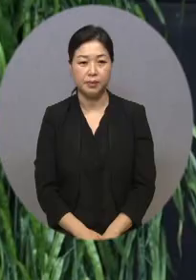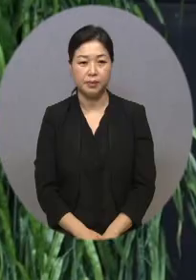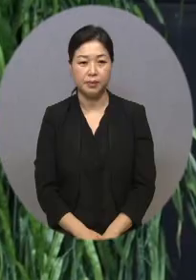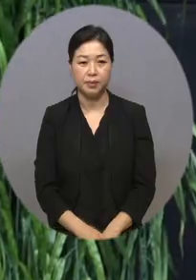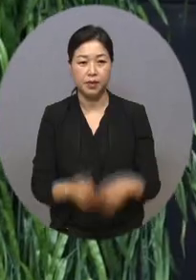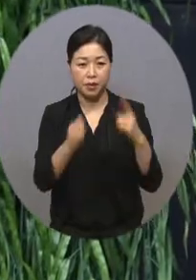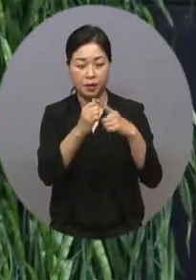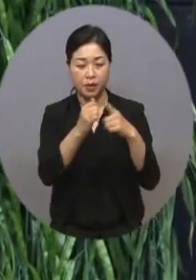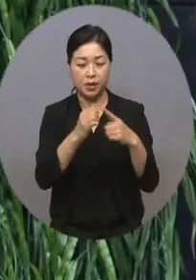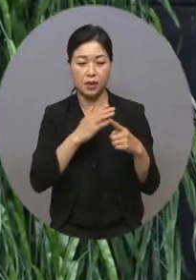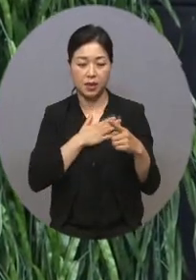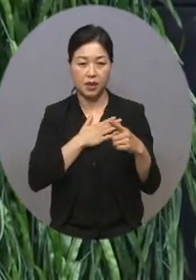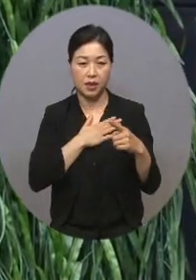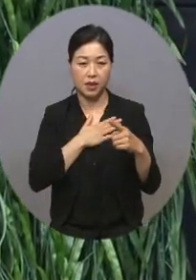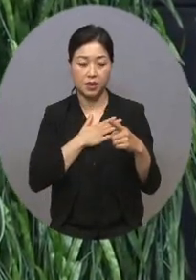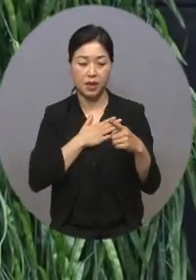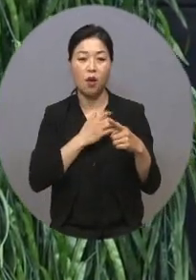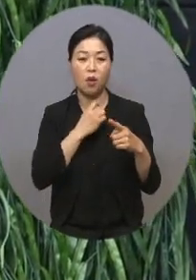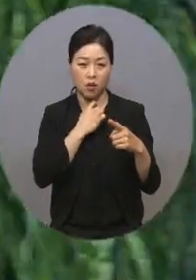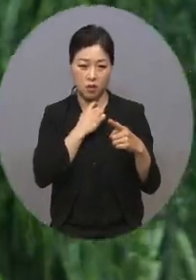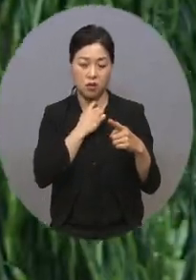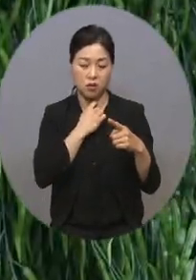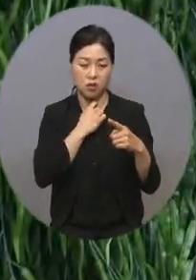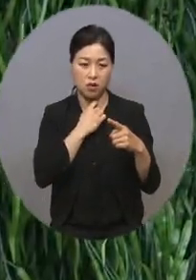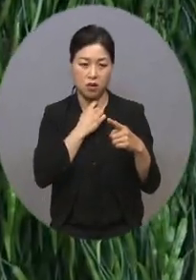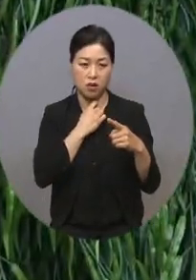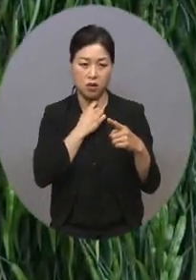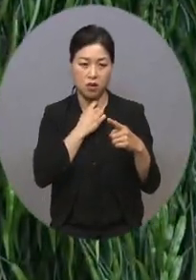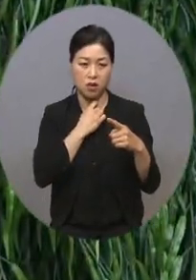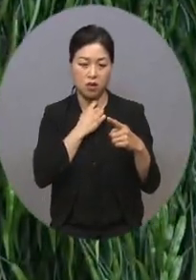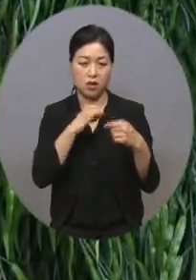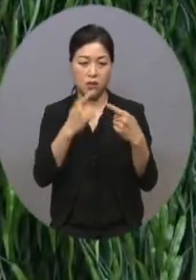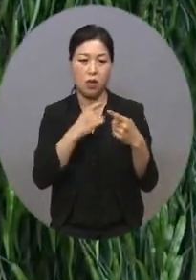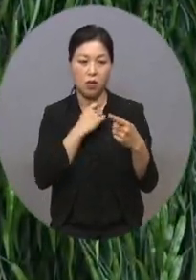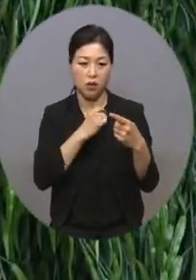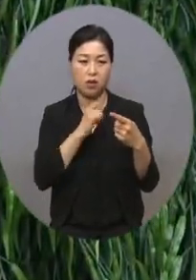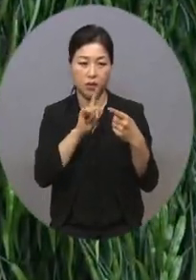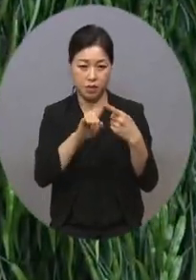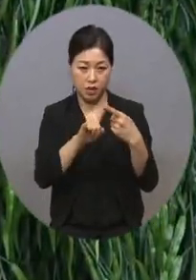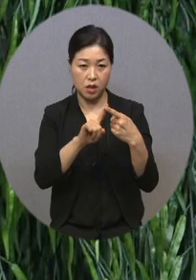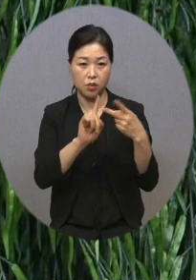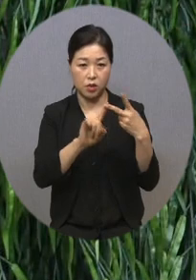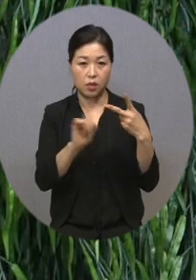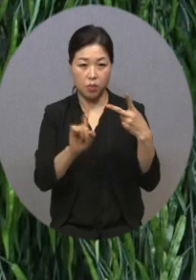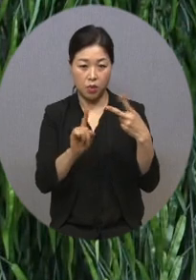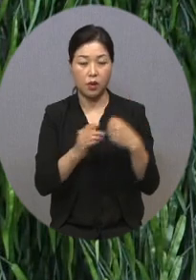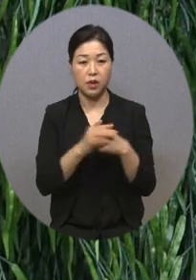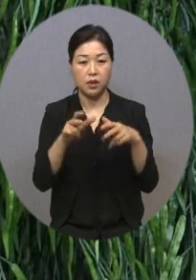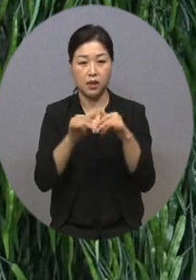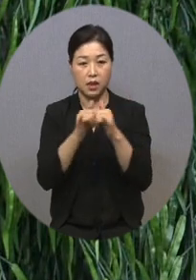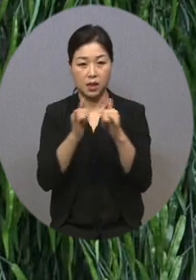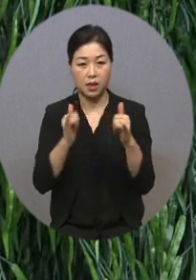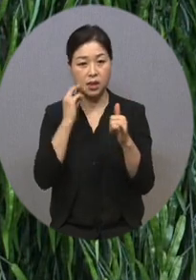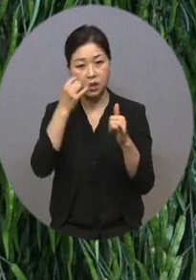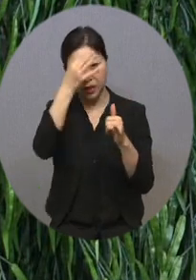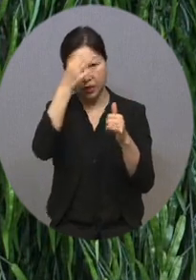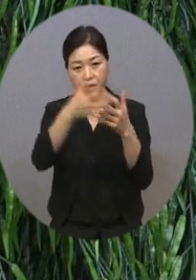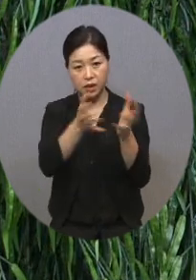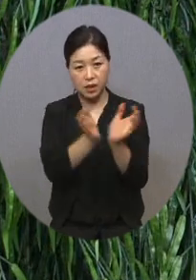그게 제 도전 과제고, 두 번째는 우리 장애인 예술단이